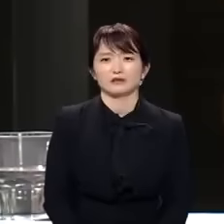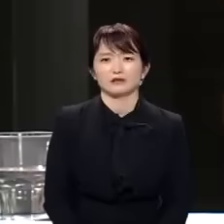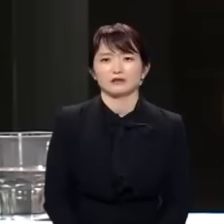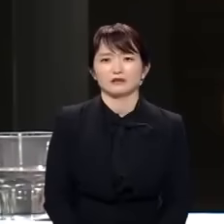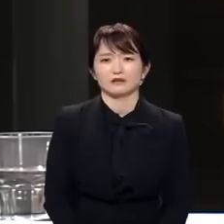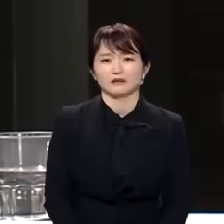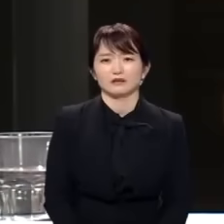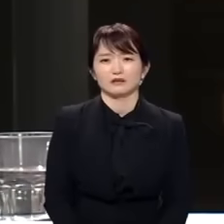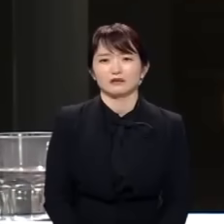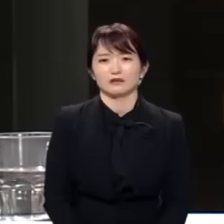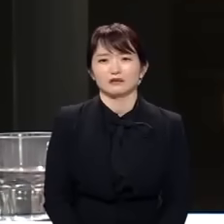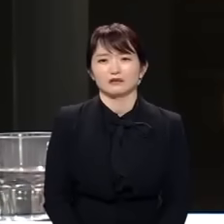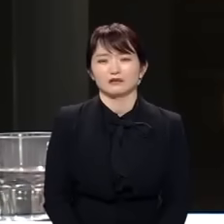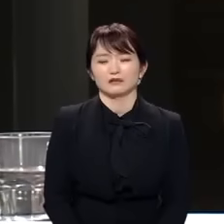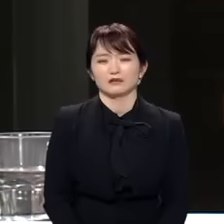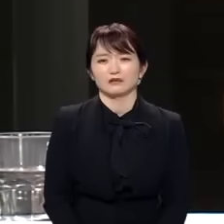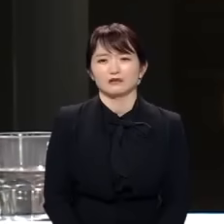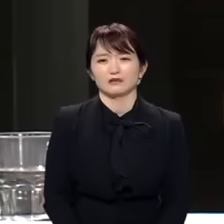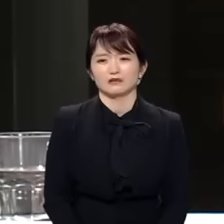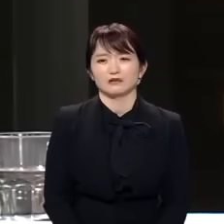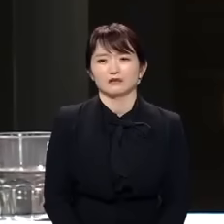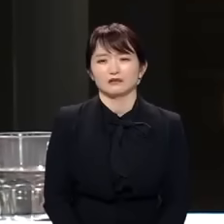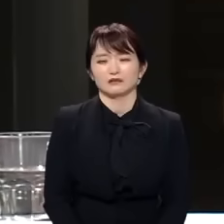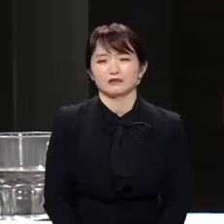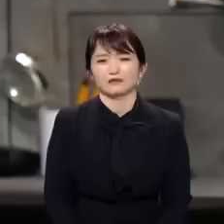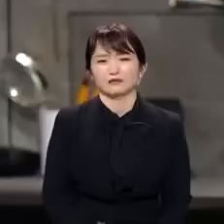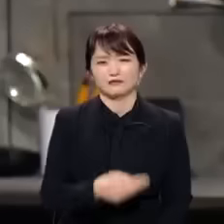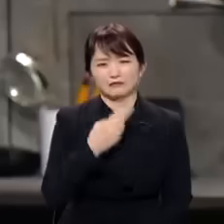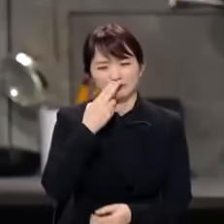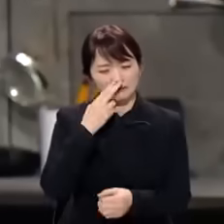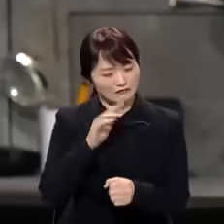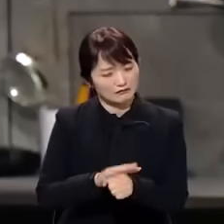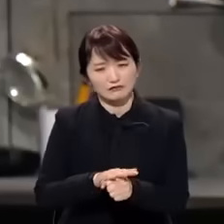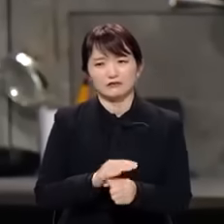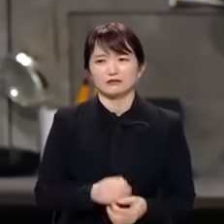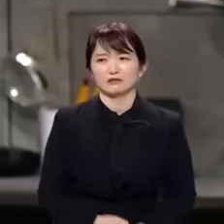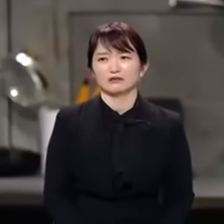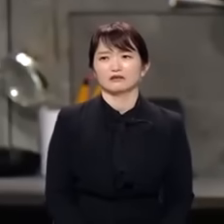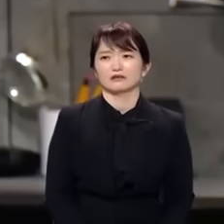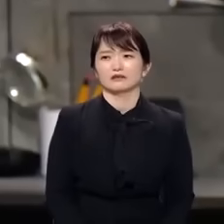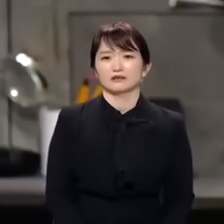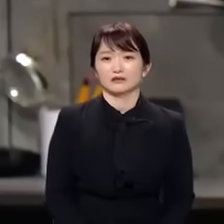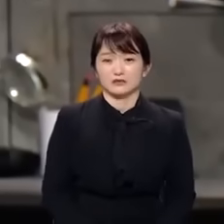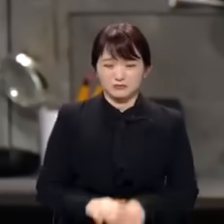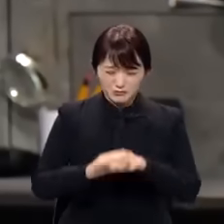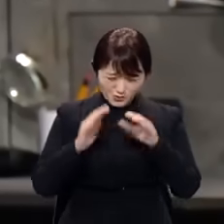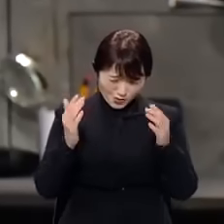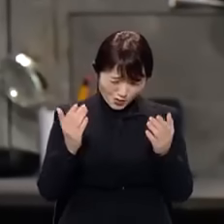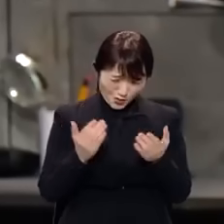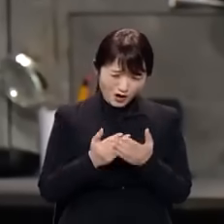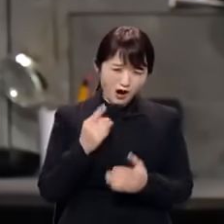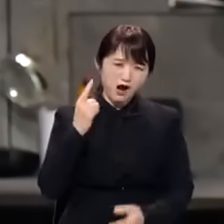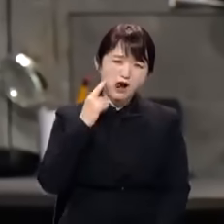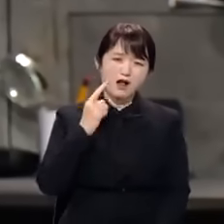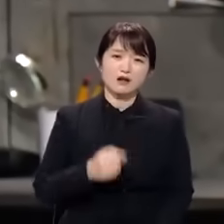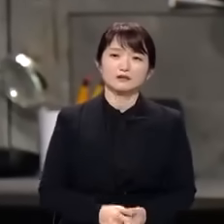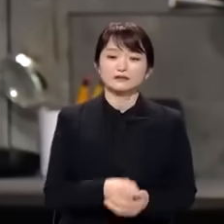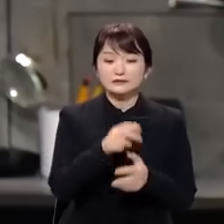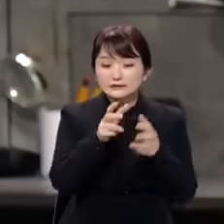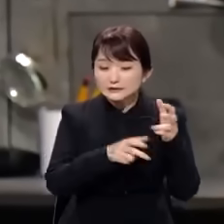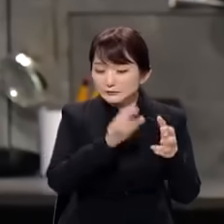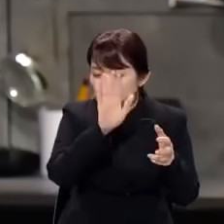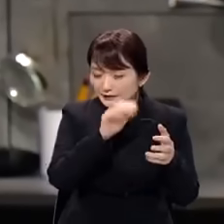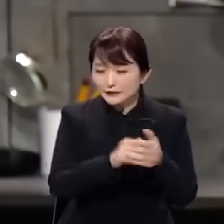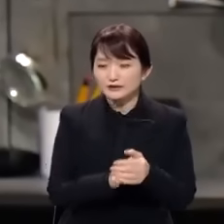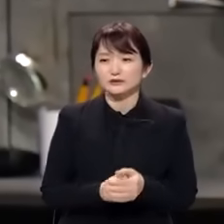20명이 넘을 것 같답니다. 예. 아 정말 어처구니가 없는데 진짜 모든 게 가짜였던 거예요. 그러니까 사업을 하는 것도 아니고